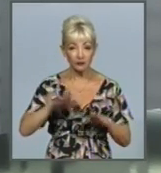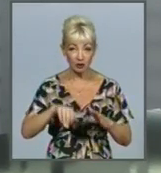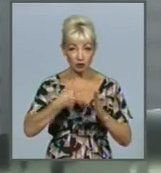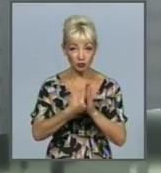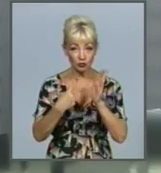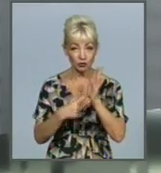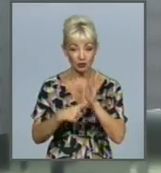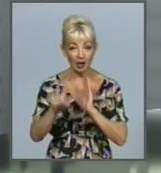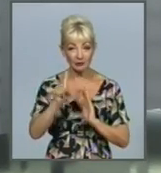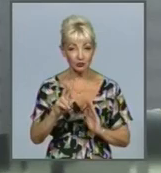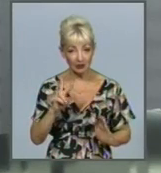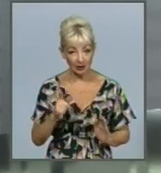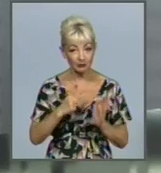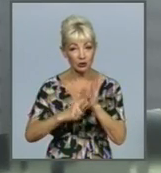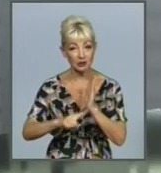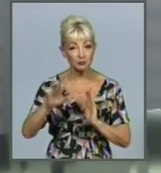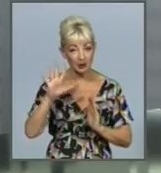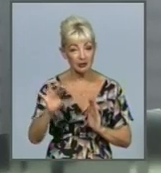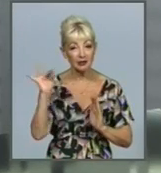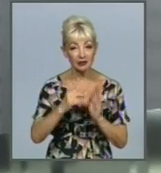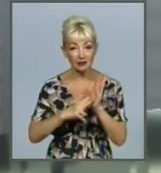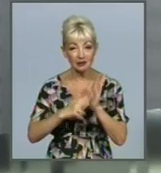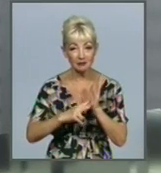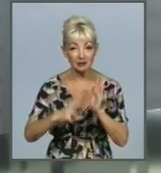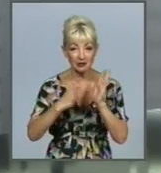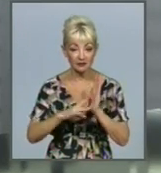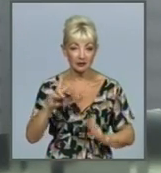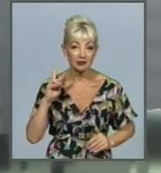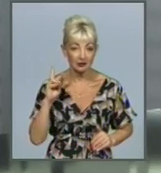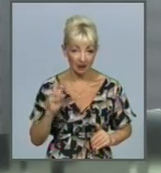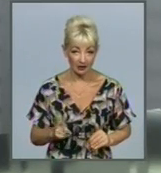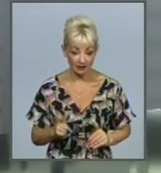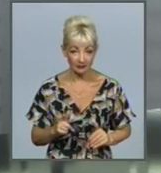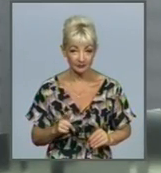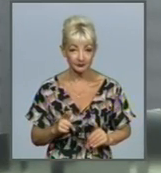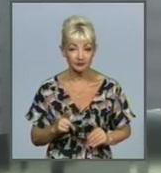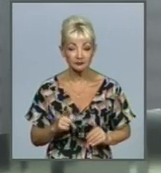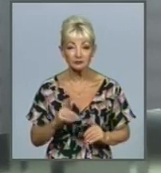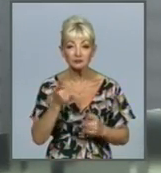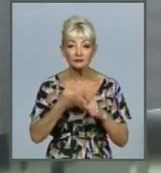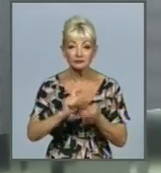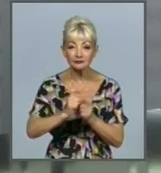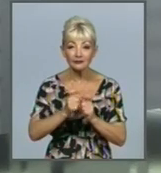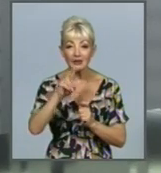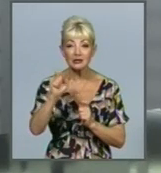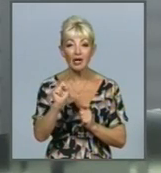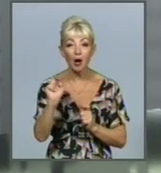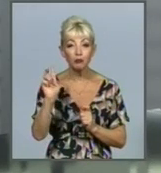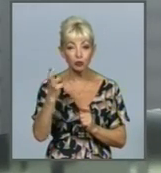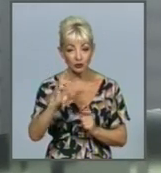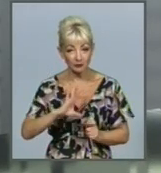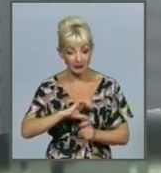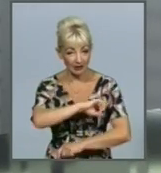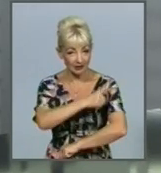до 61, 65 и 79 килограммов соответственно. В схватках за бронзу сильнее проявили